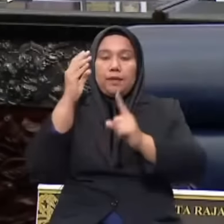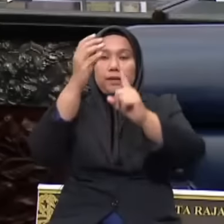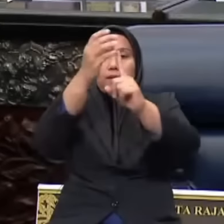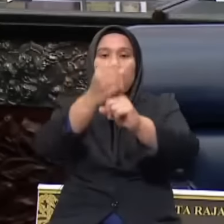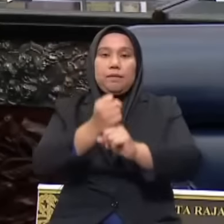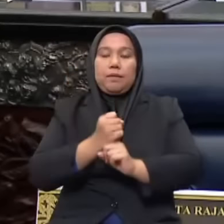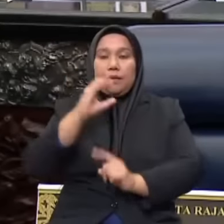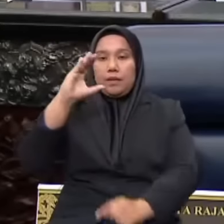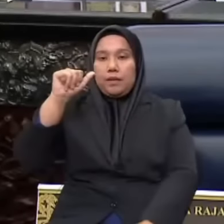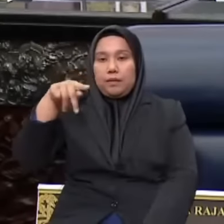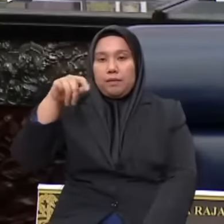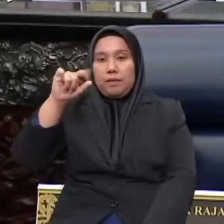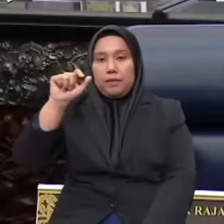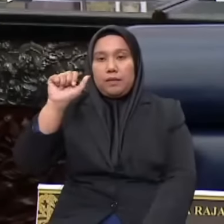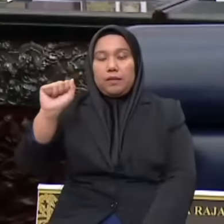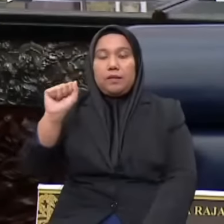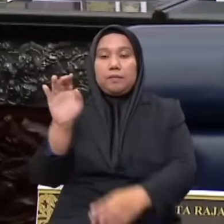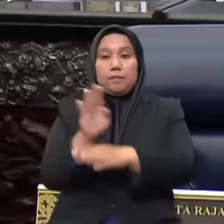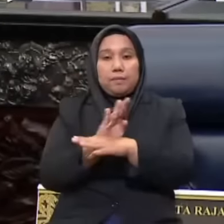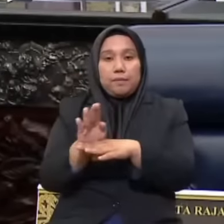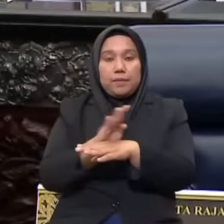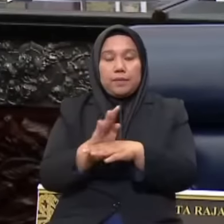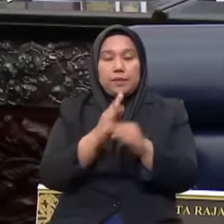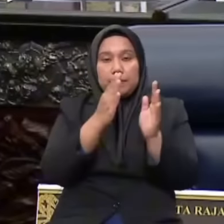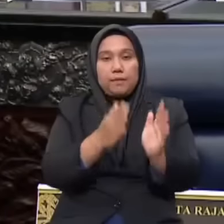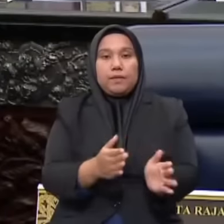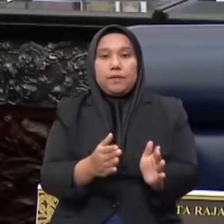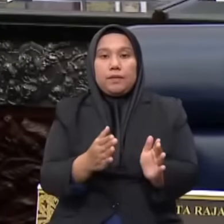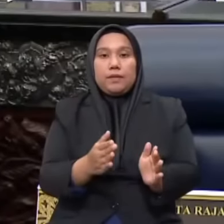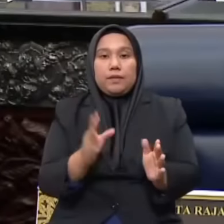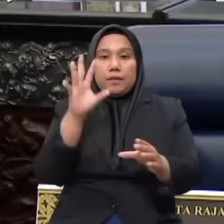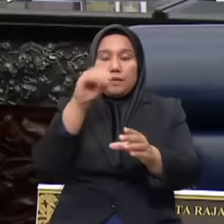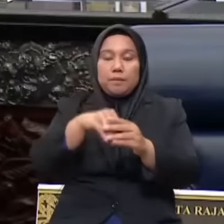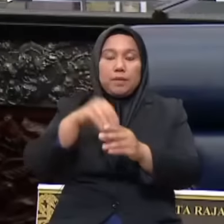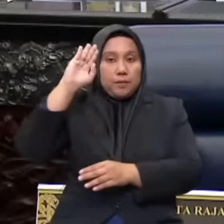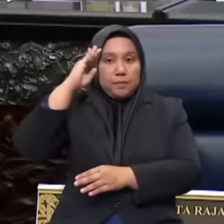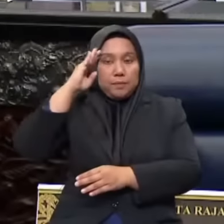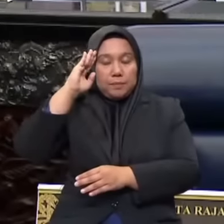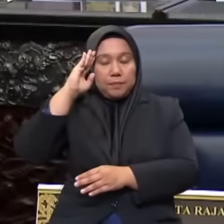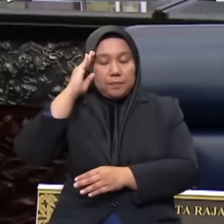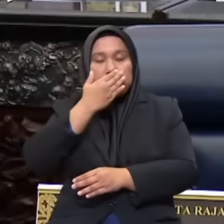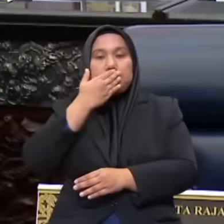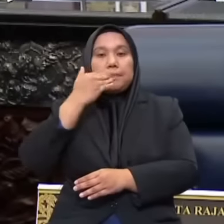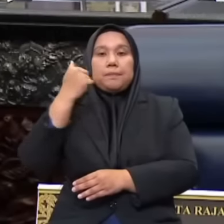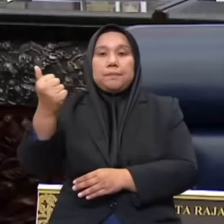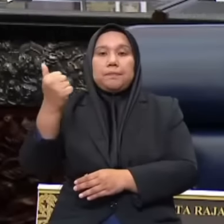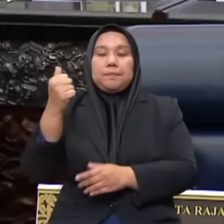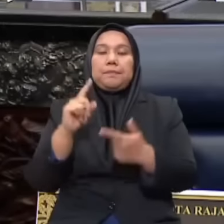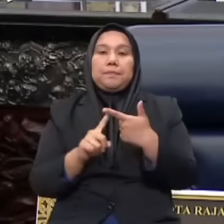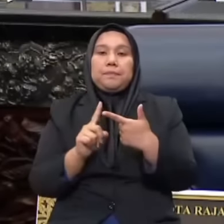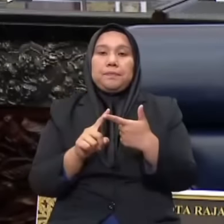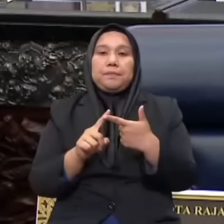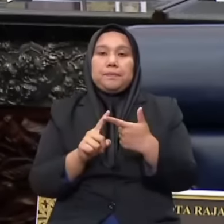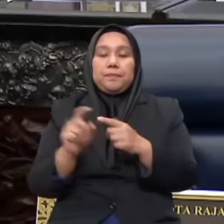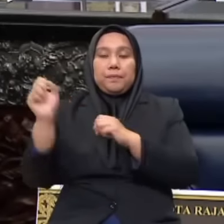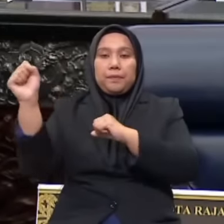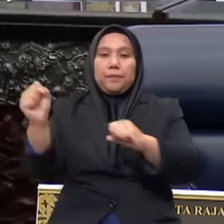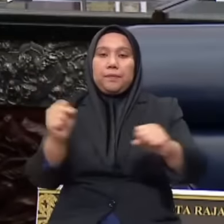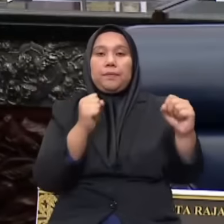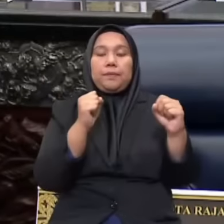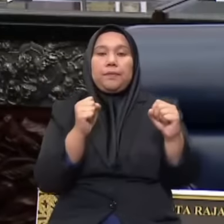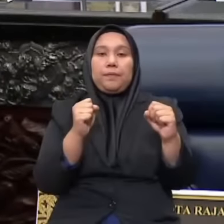kapital kepada peniaga termasuklah Bumi Putra akan menjadi lebih baik. Yang kedua ialah strateginya ialah